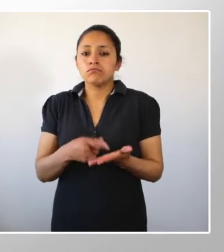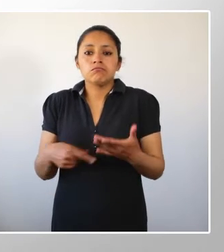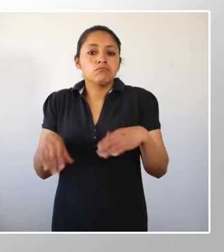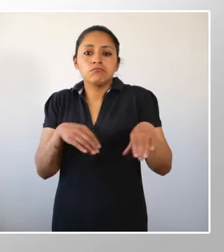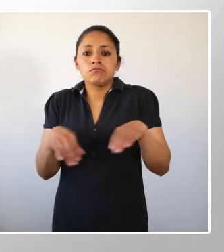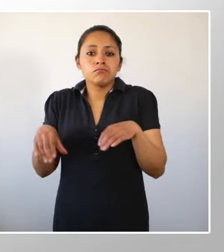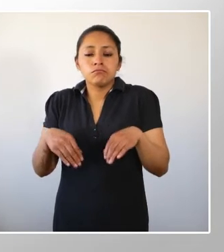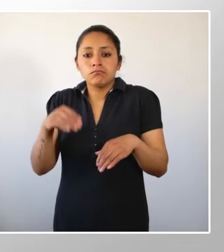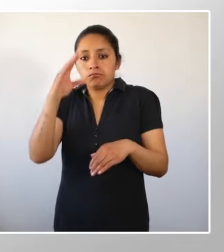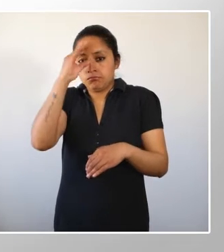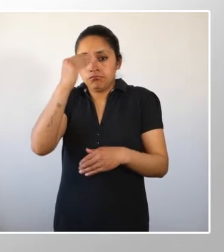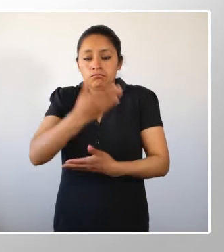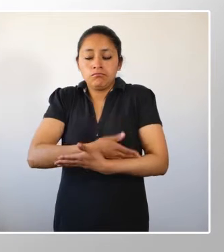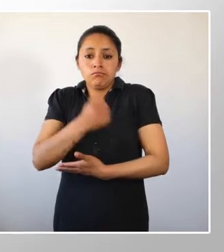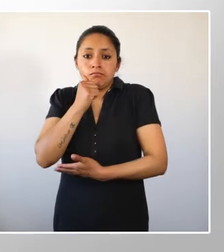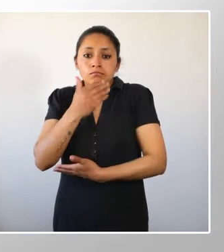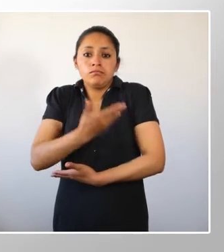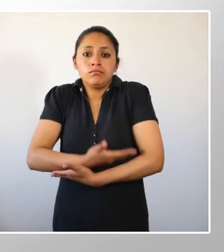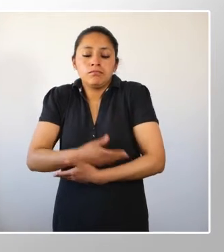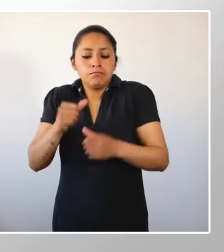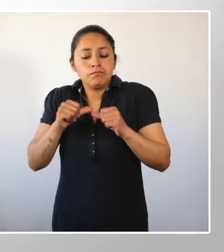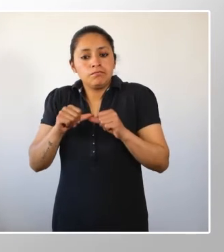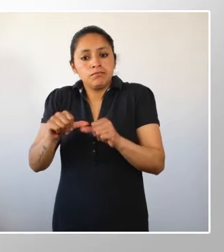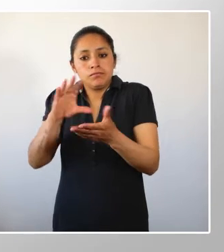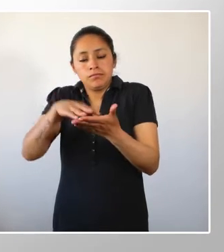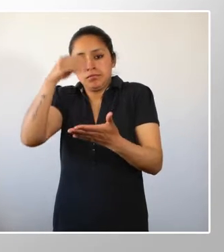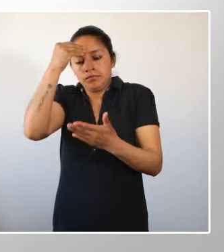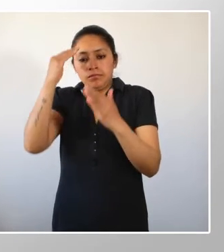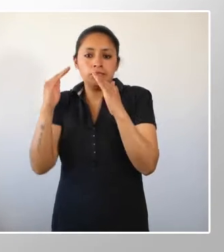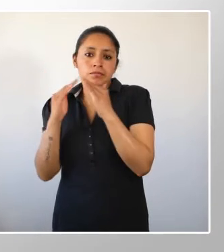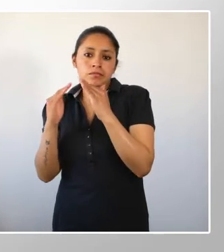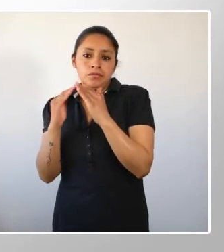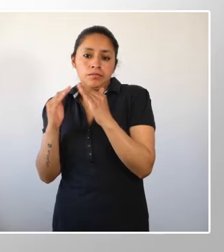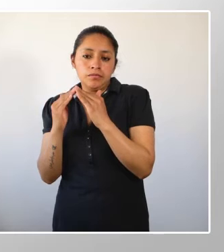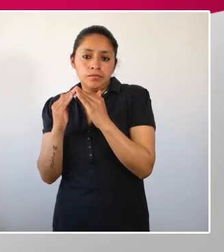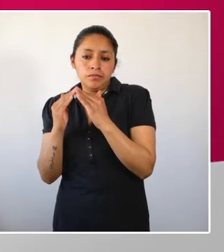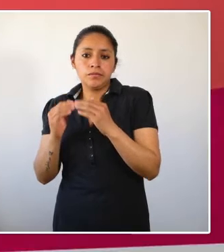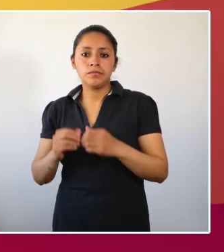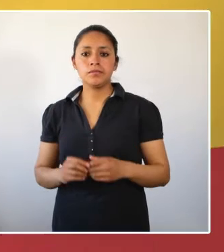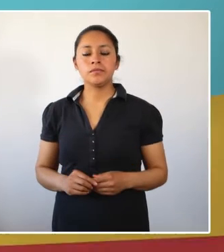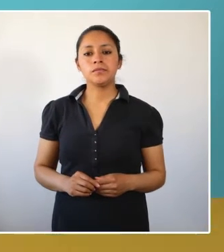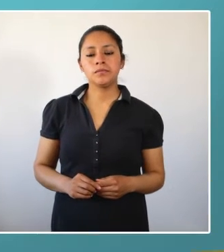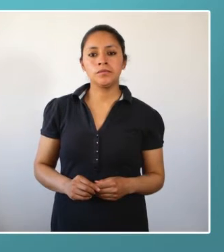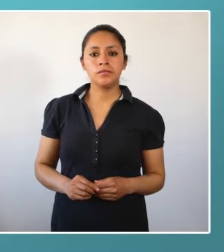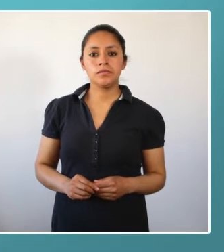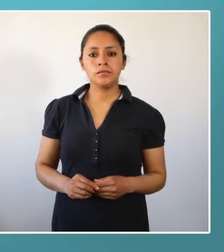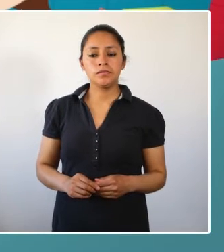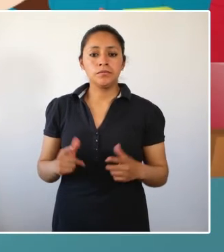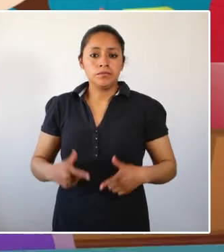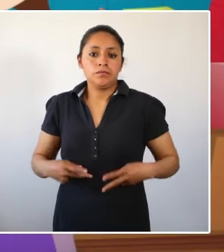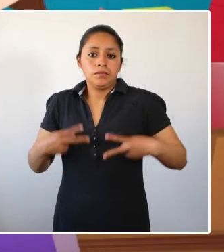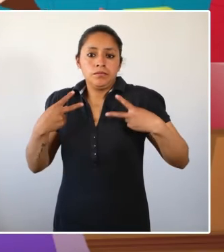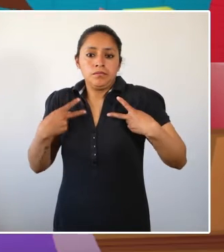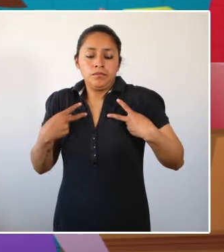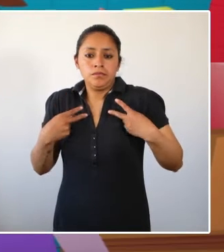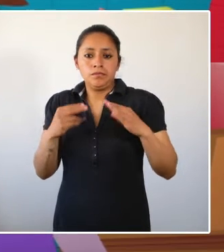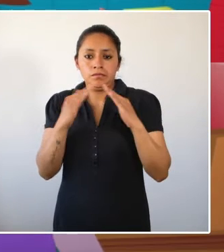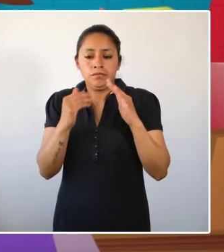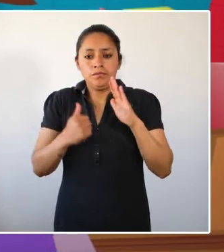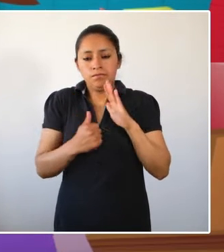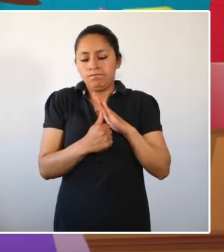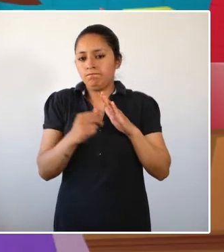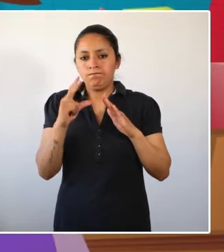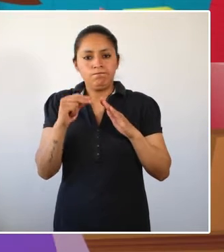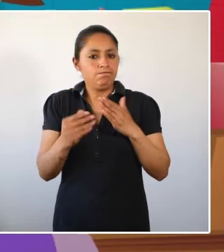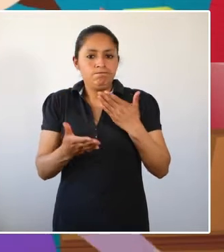Ima tazwana wawas nincis wasimanta paca ya cakasya nangkubah? Kaipot kwarintena paca pikausai ka mana